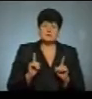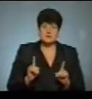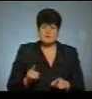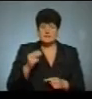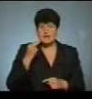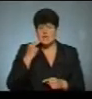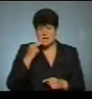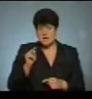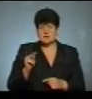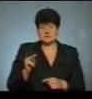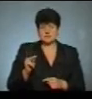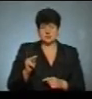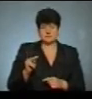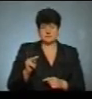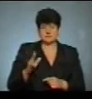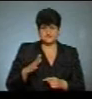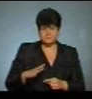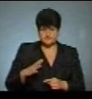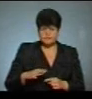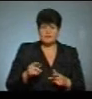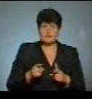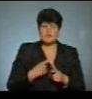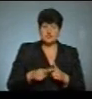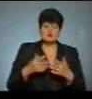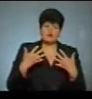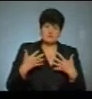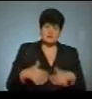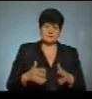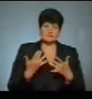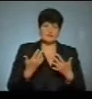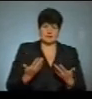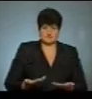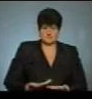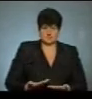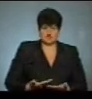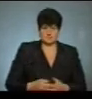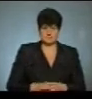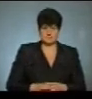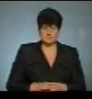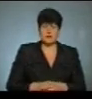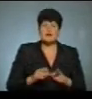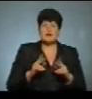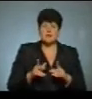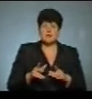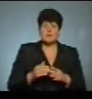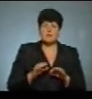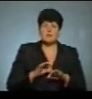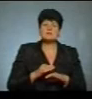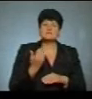краще перестрахуватись, ніж втратити декілька життів. До речі, як проходить ваш